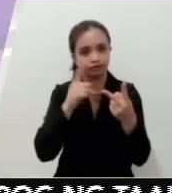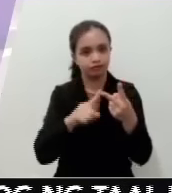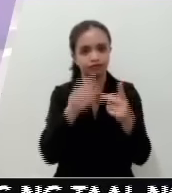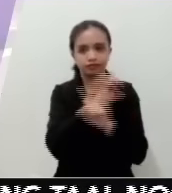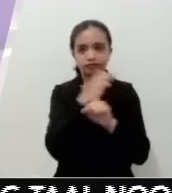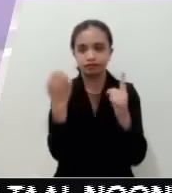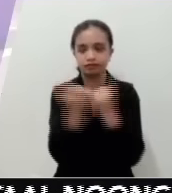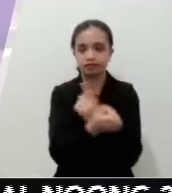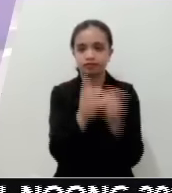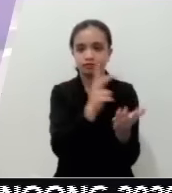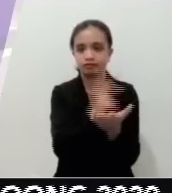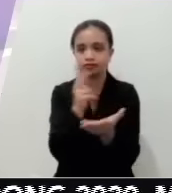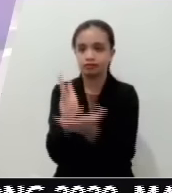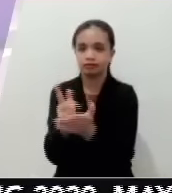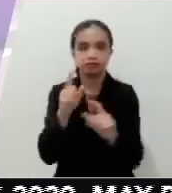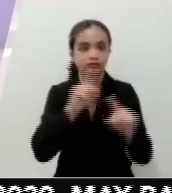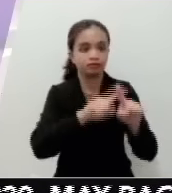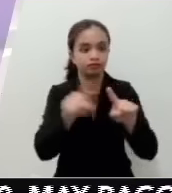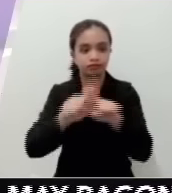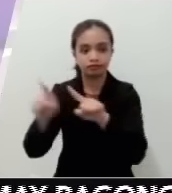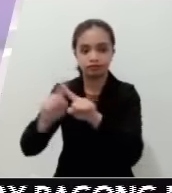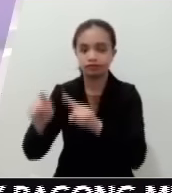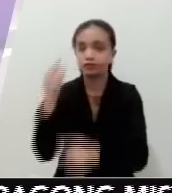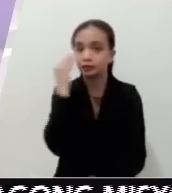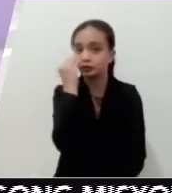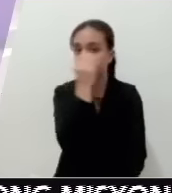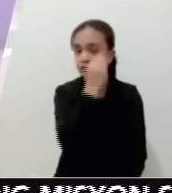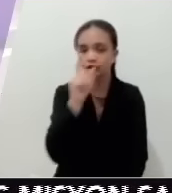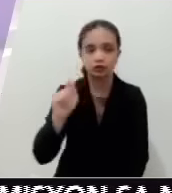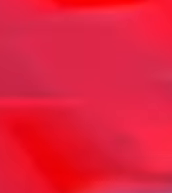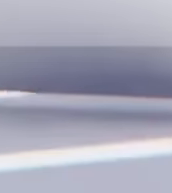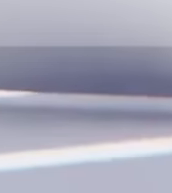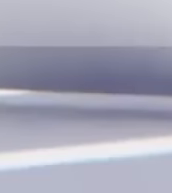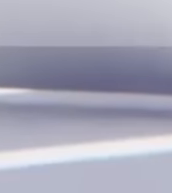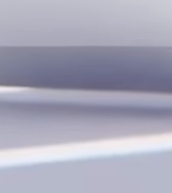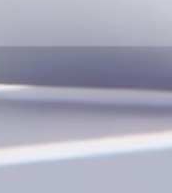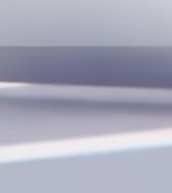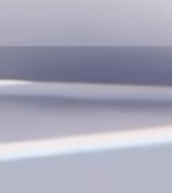gawa bote natin pag ni